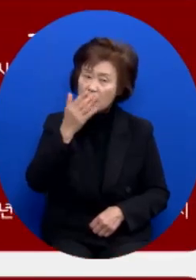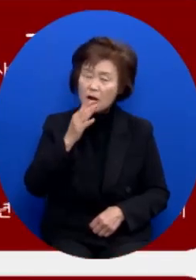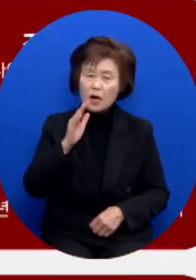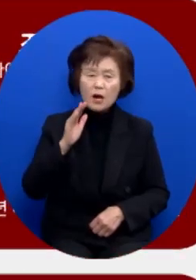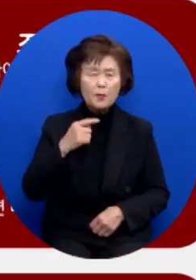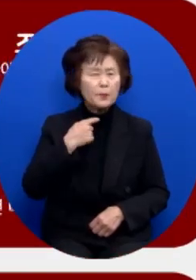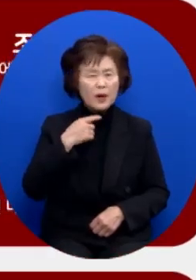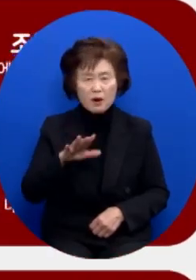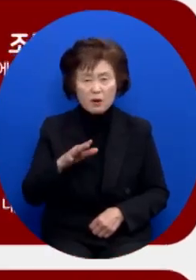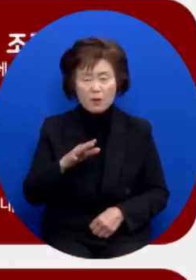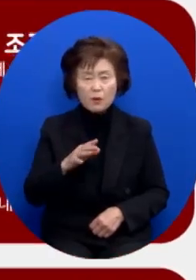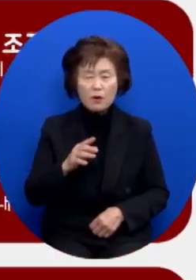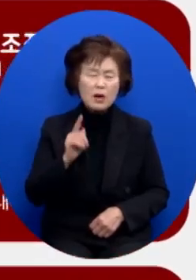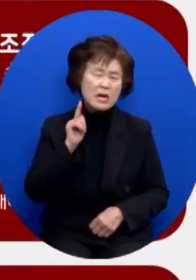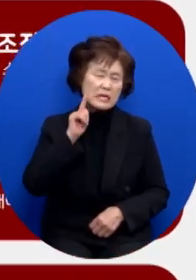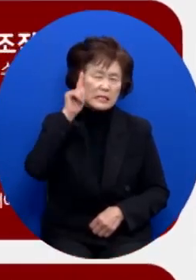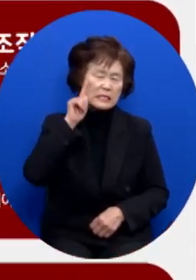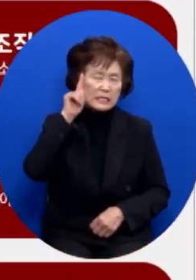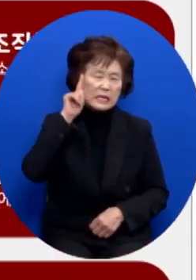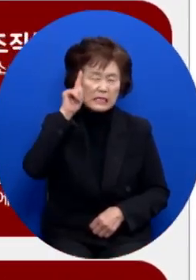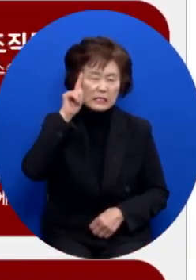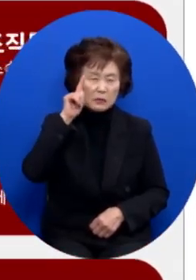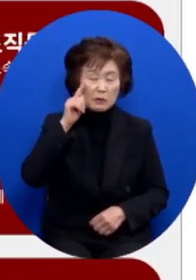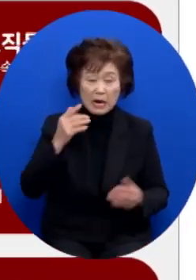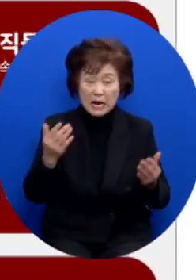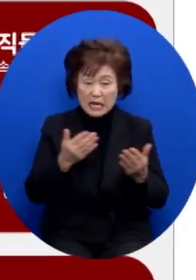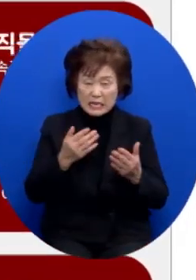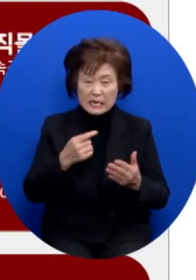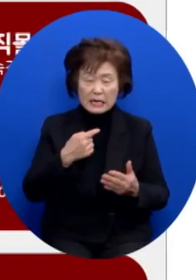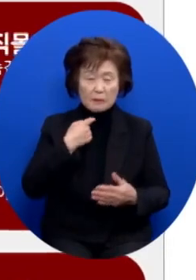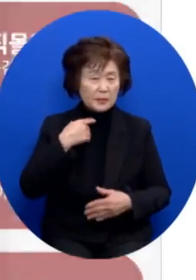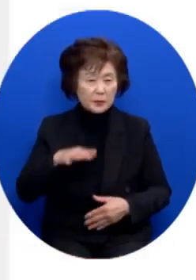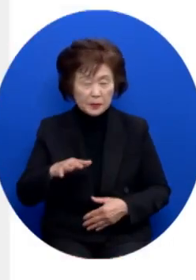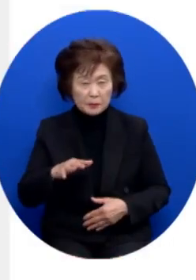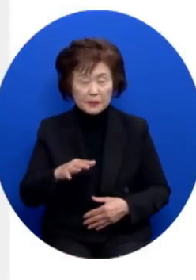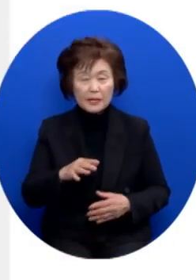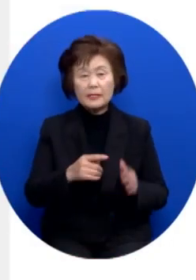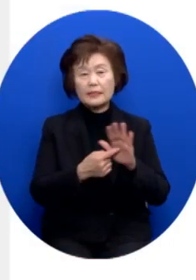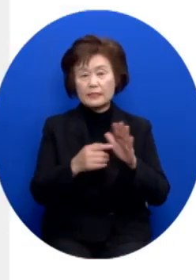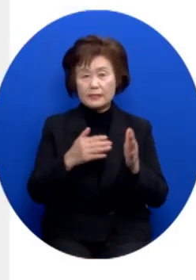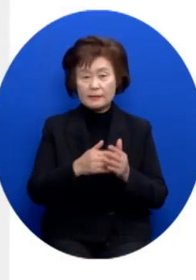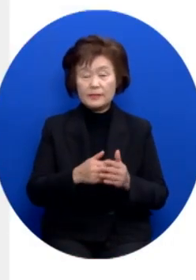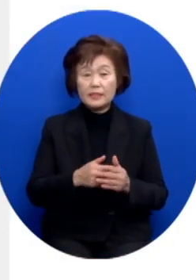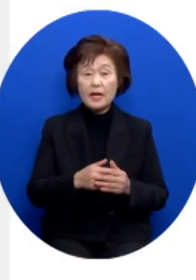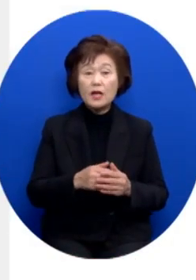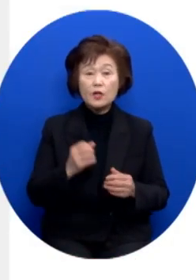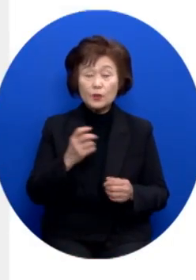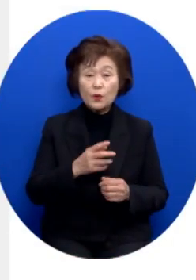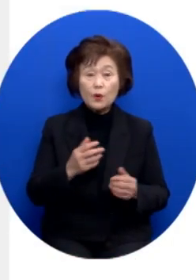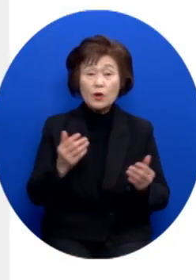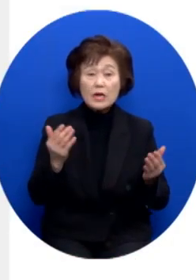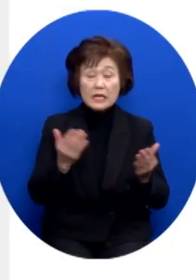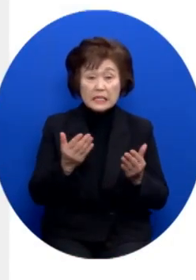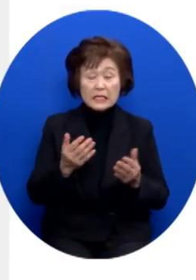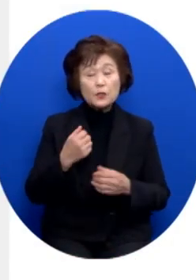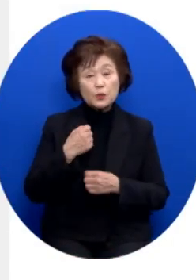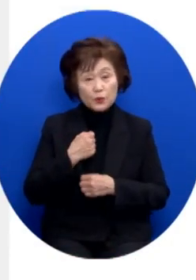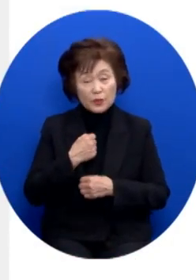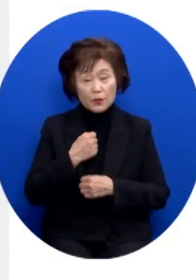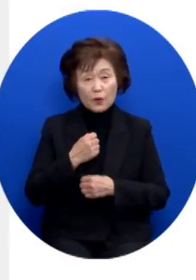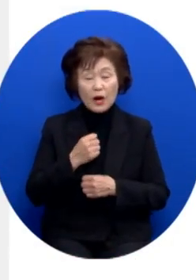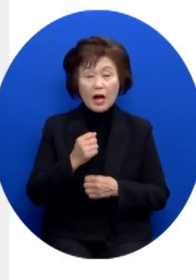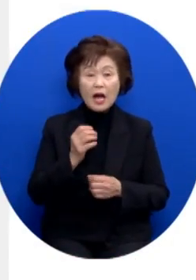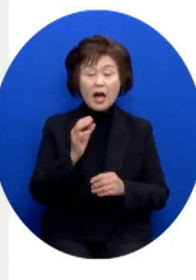높은 스트레스와 낮은 직무 만족감이 원인으로 보인다고 설명했습니다. 직군별로는 직업군인과 언론인이 가장